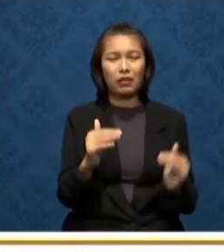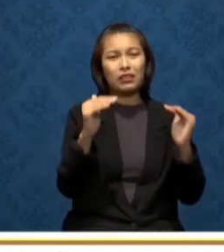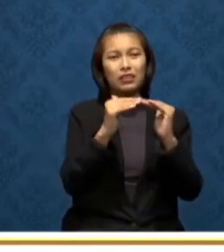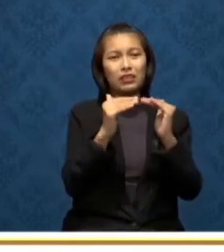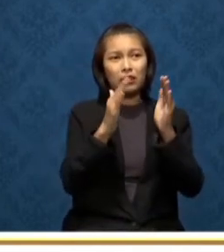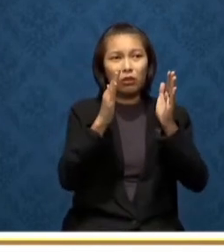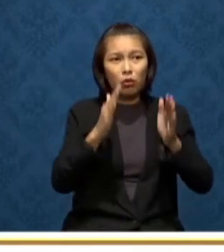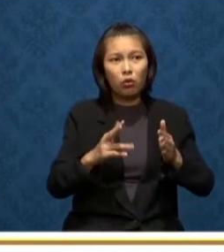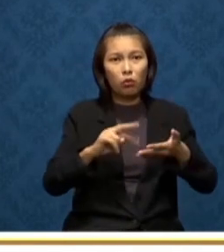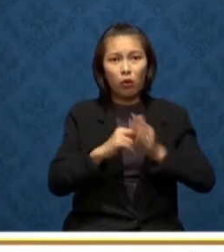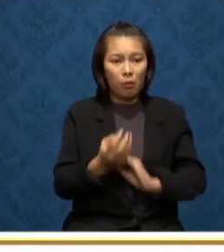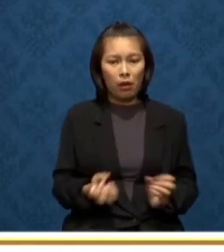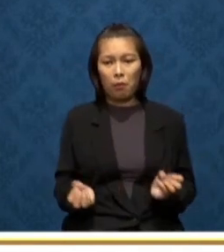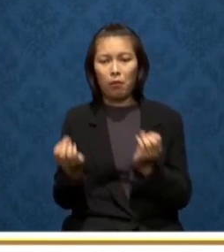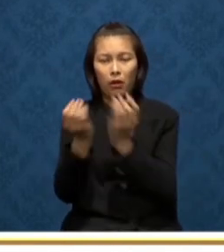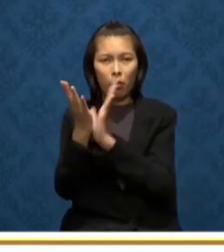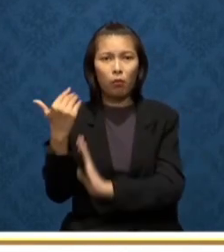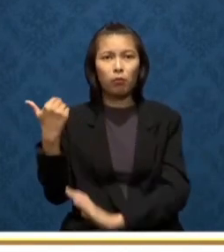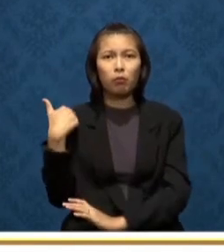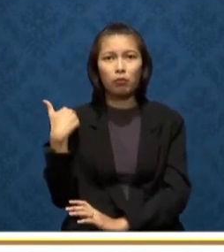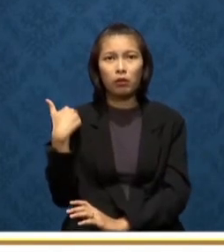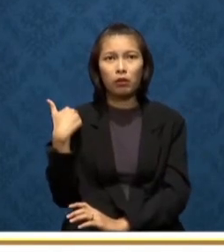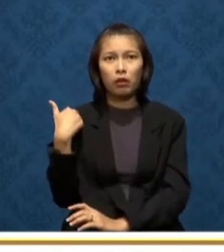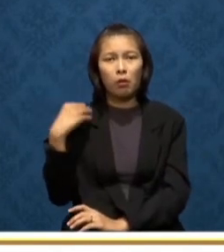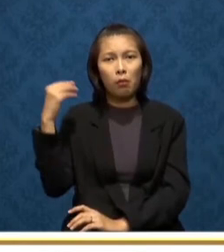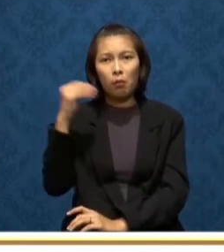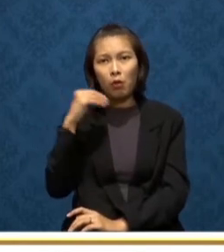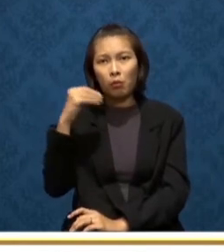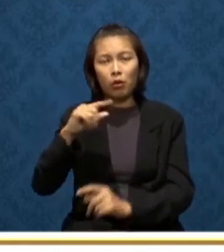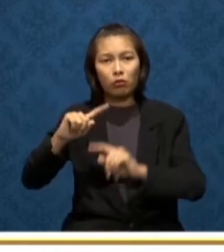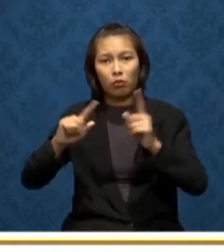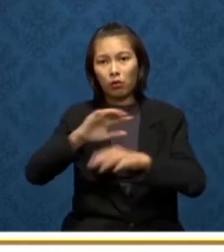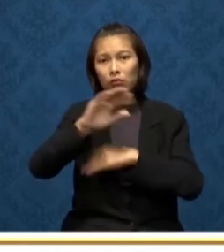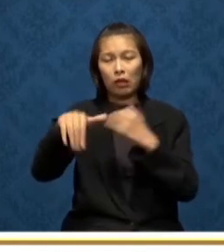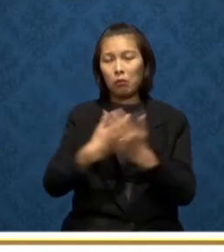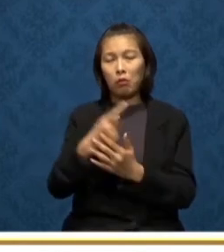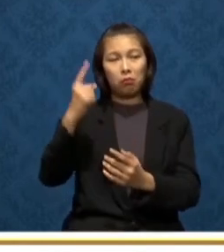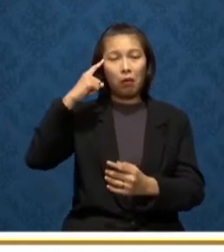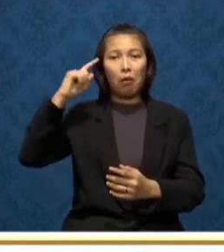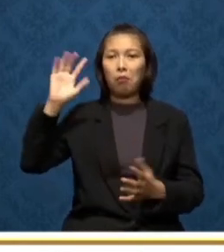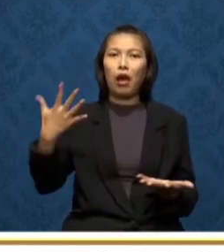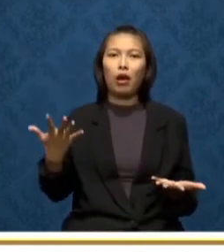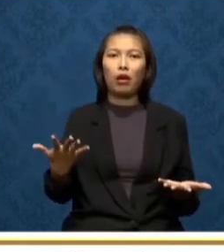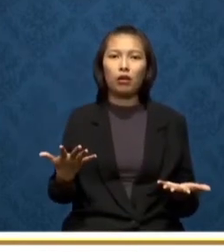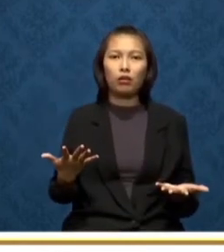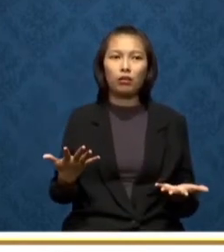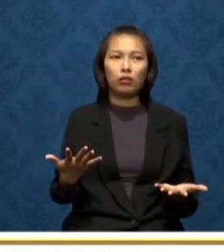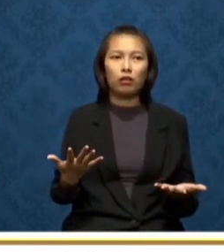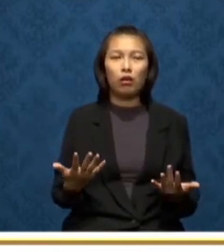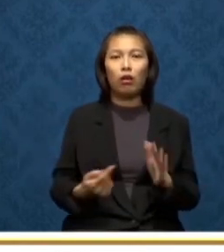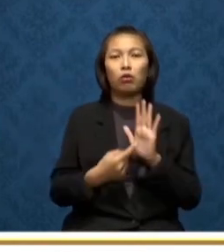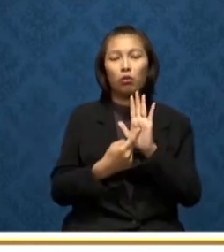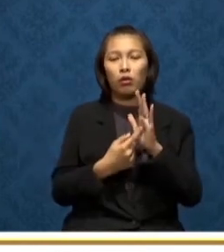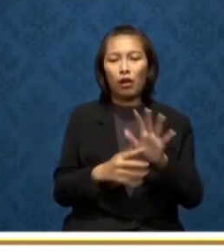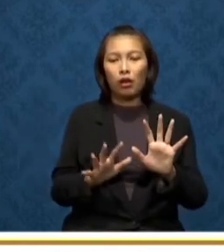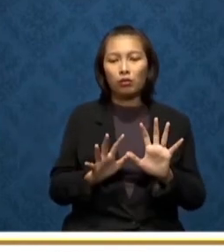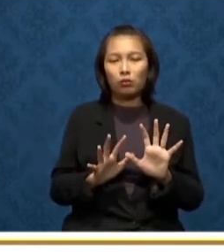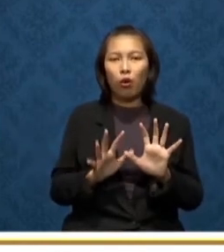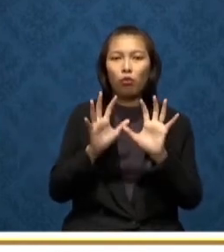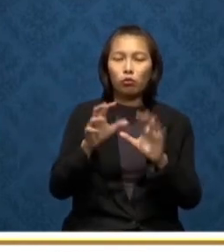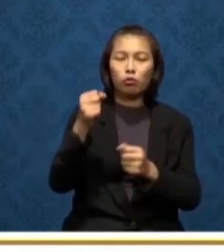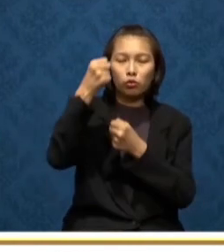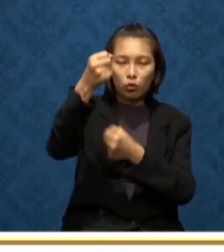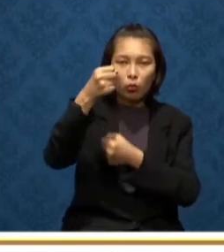มนุษยชนระเบิดอยู่ข้างๆท่านหลายปีท่านไม่รู้เรื่องเลยการชุมนุมของเสื้อแดง99